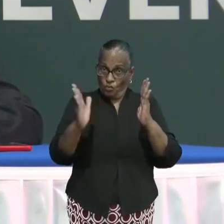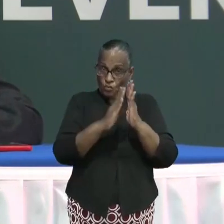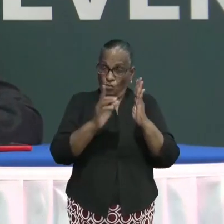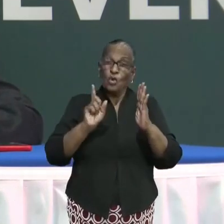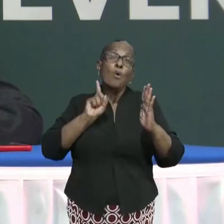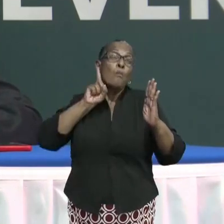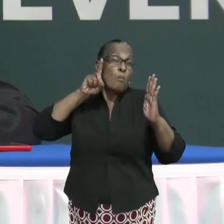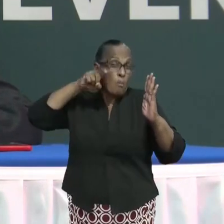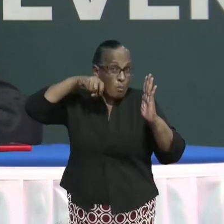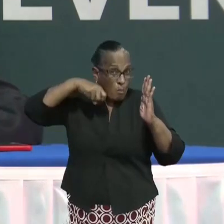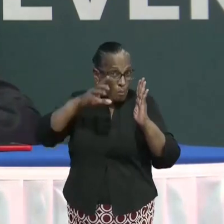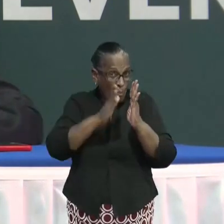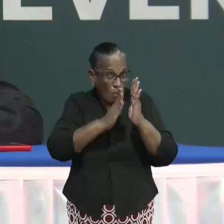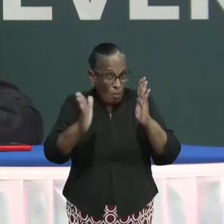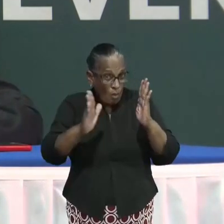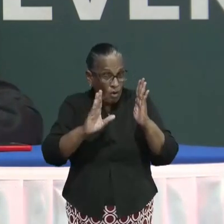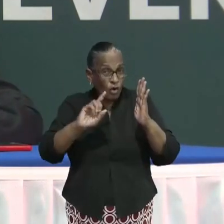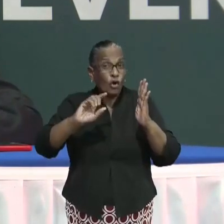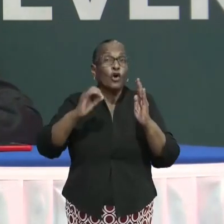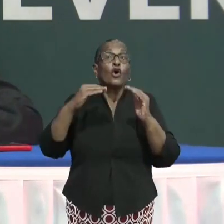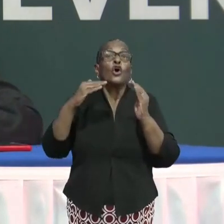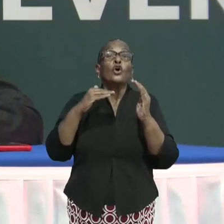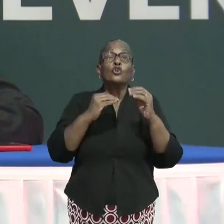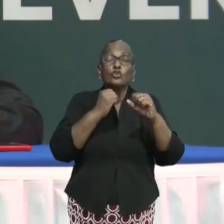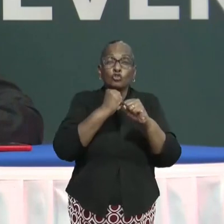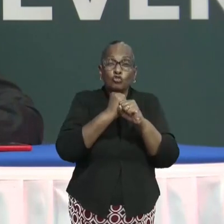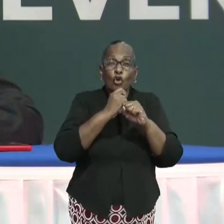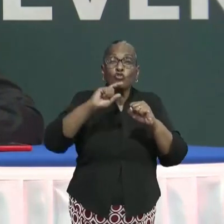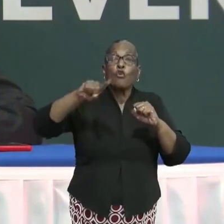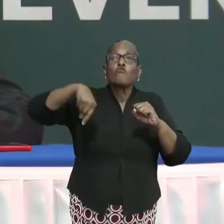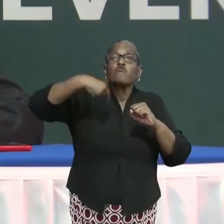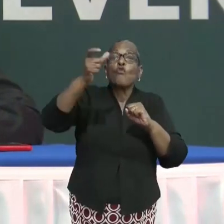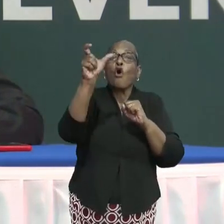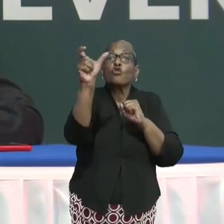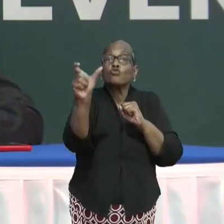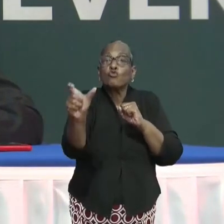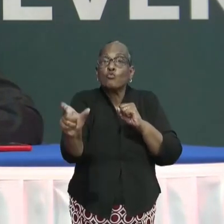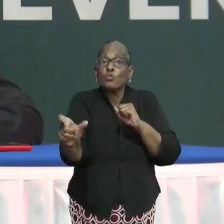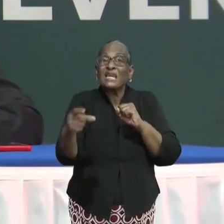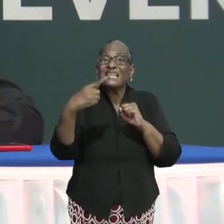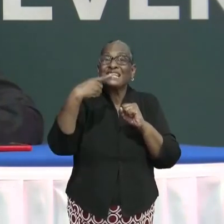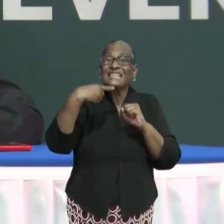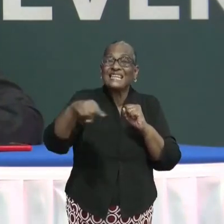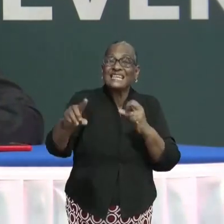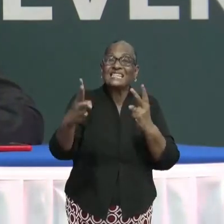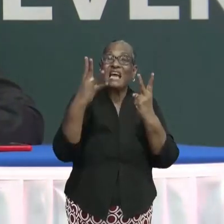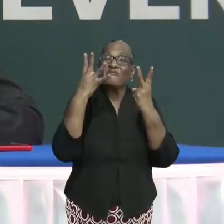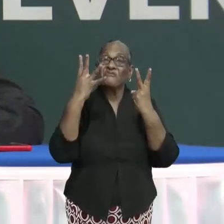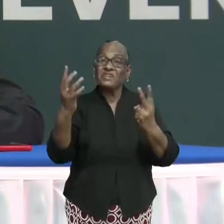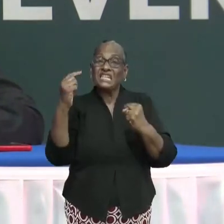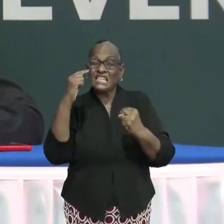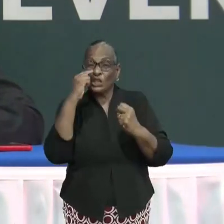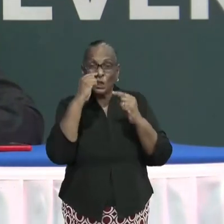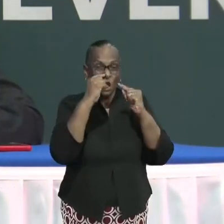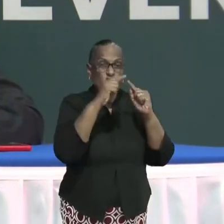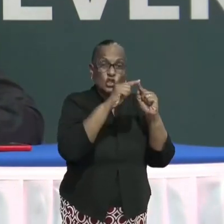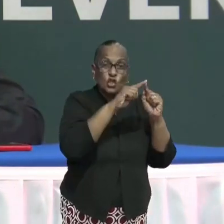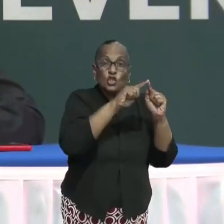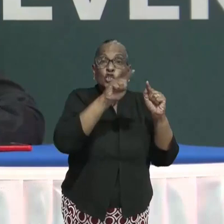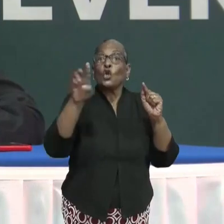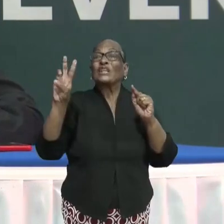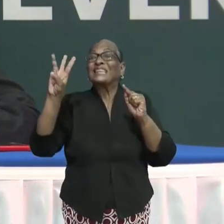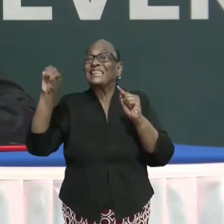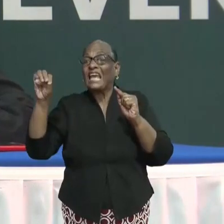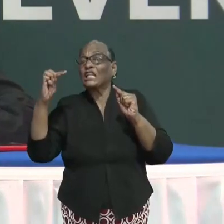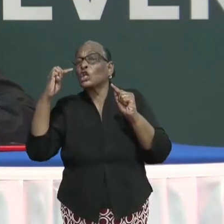Tamara, telektra wiki dinsdag, dat na 24 juni till 30 juni.